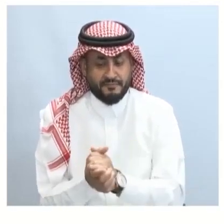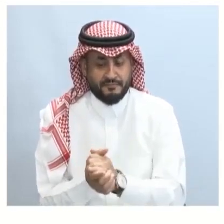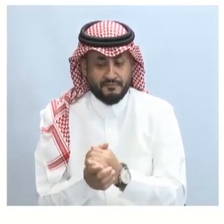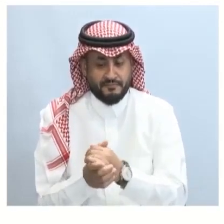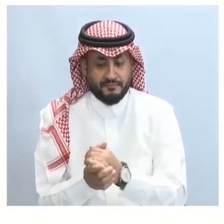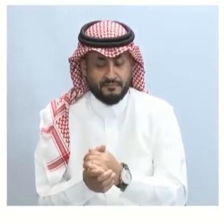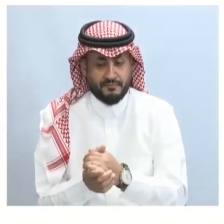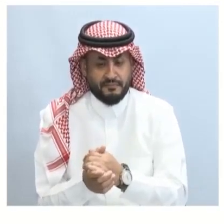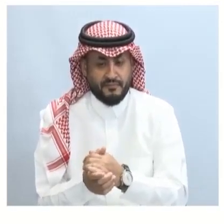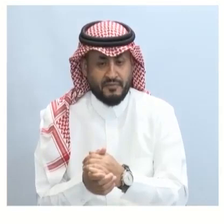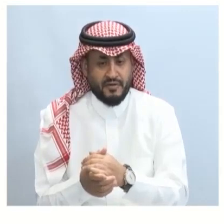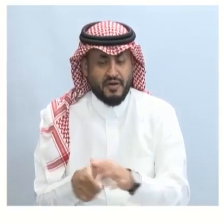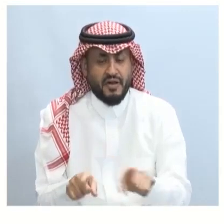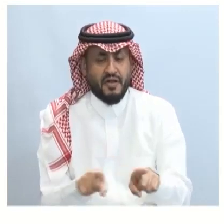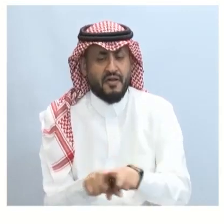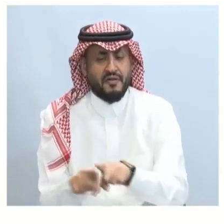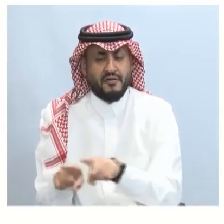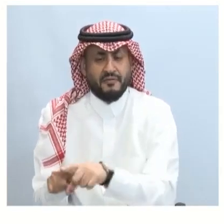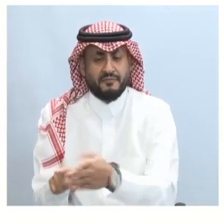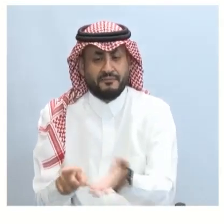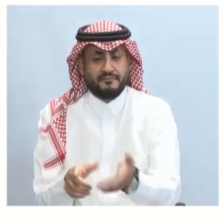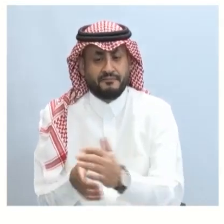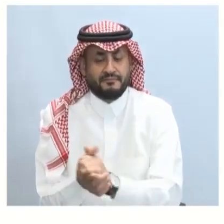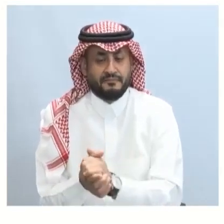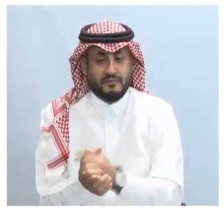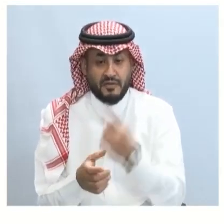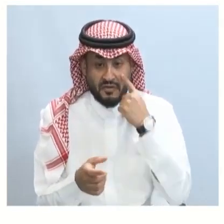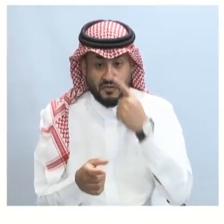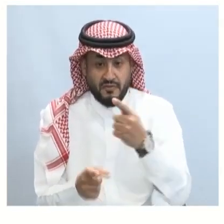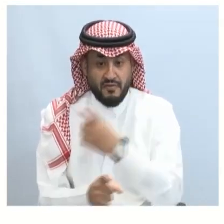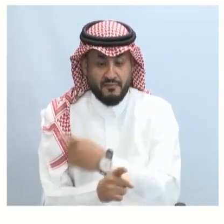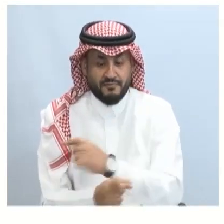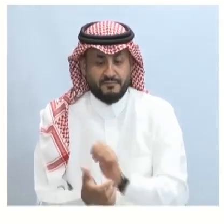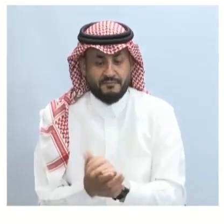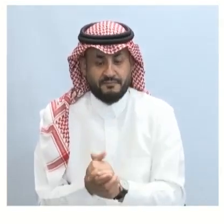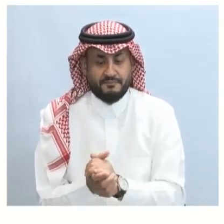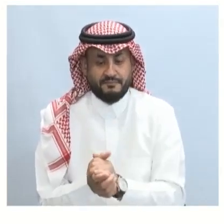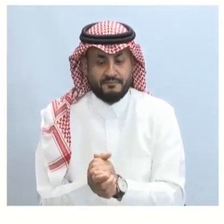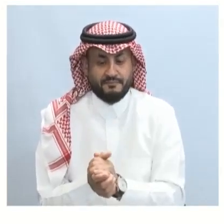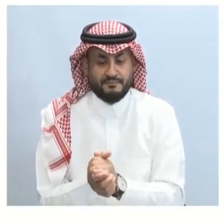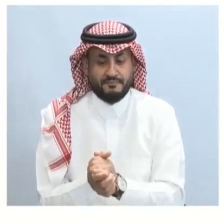مع زملائكم وباشرافه معلمكم